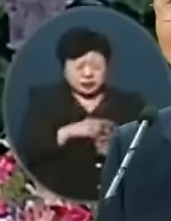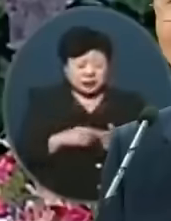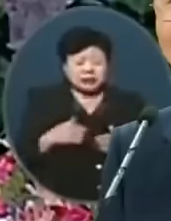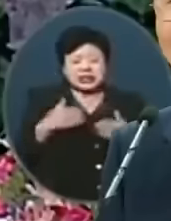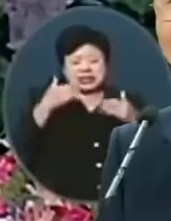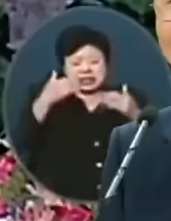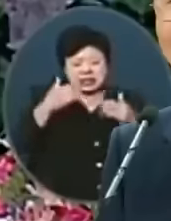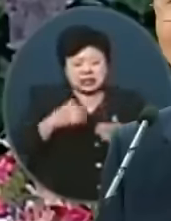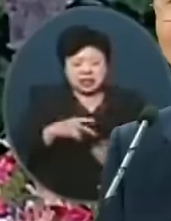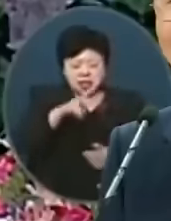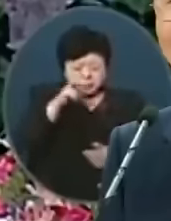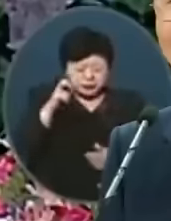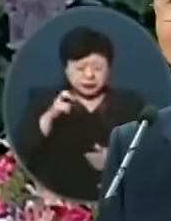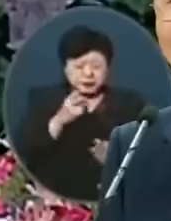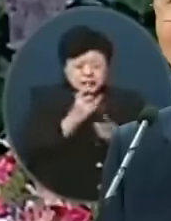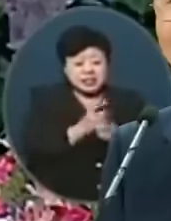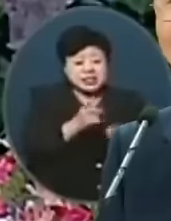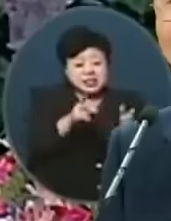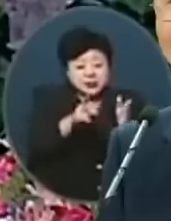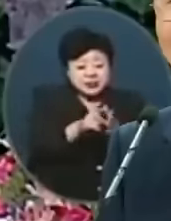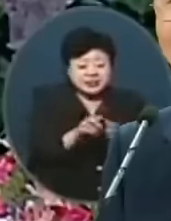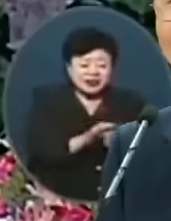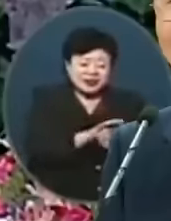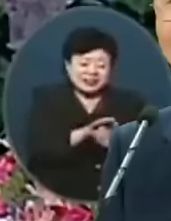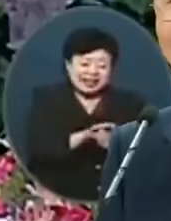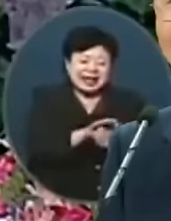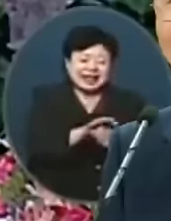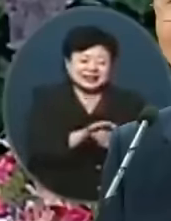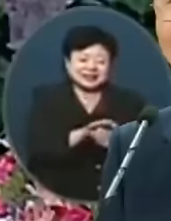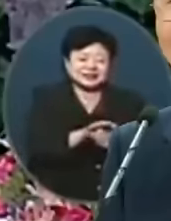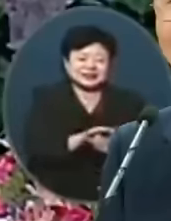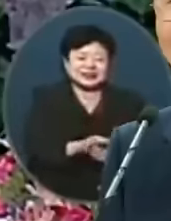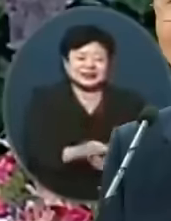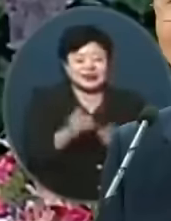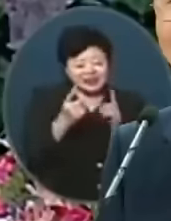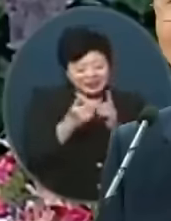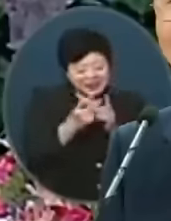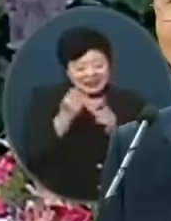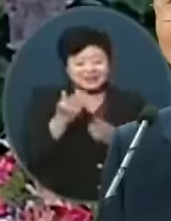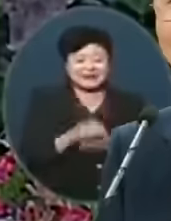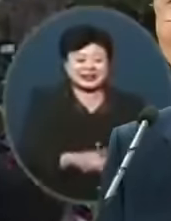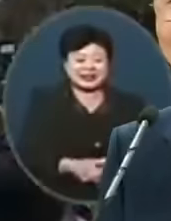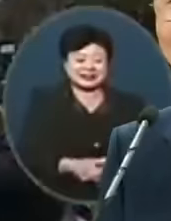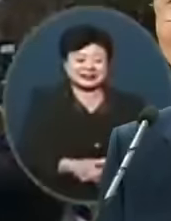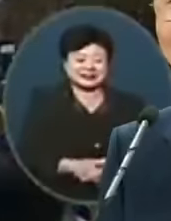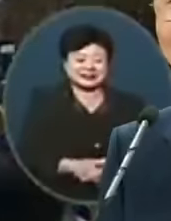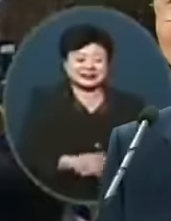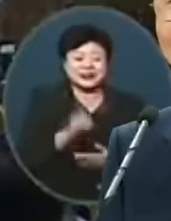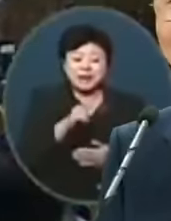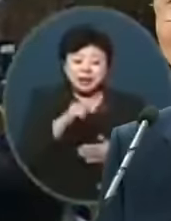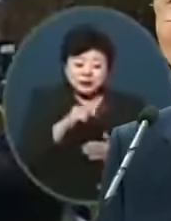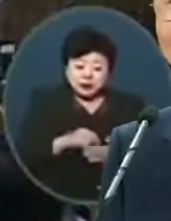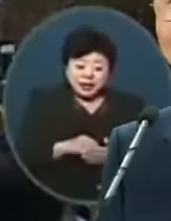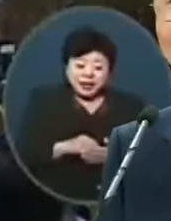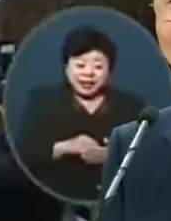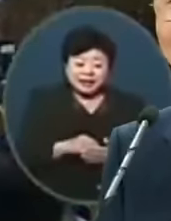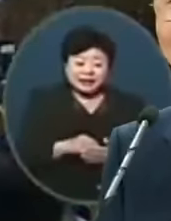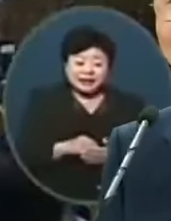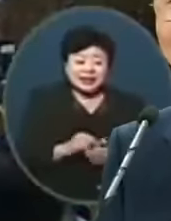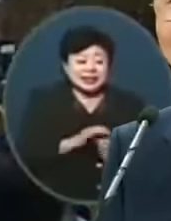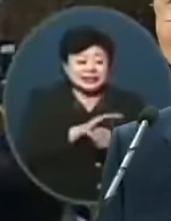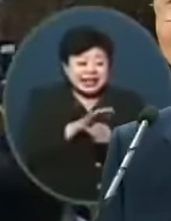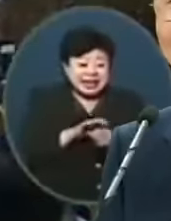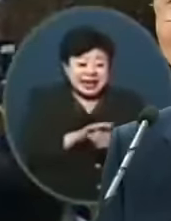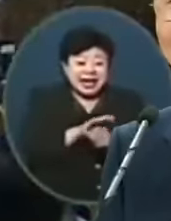됩니다. 미움을 이기 위해서는 사랑으로 대해야만 되는 것입니다. 우리 마음속에